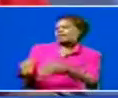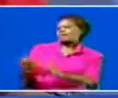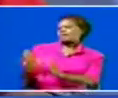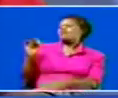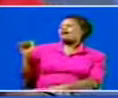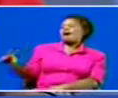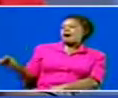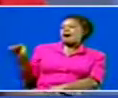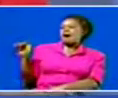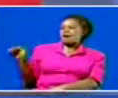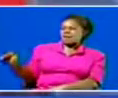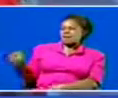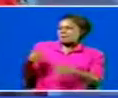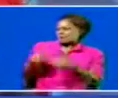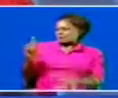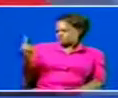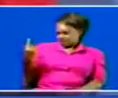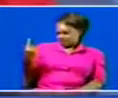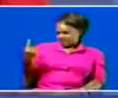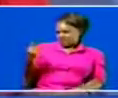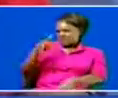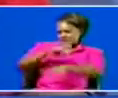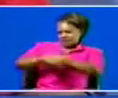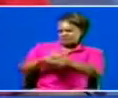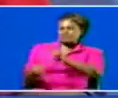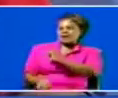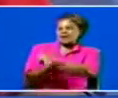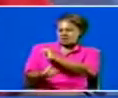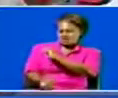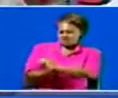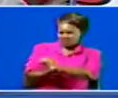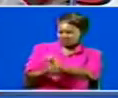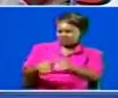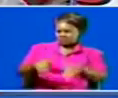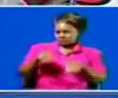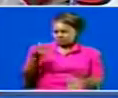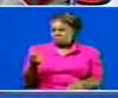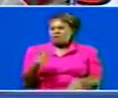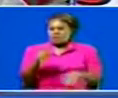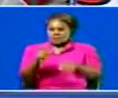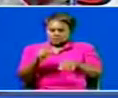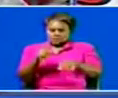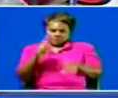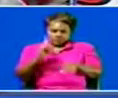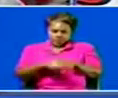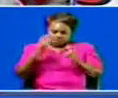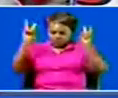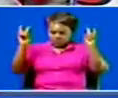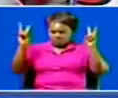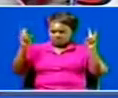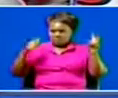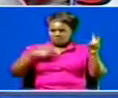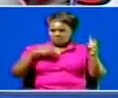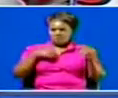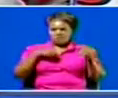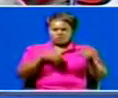mapema. Lakini kwanza yatafutie ushauri. Ndio naja hapo sasa. Marake katika mada yangu ile ambayo nilikuwa nataka kufuatilia,